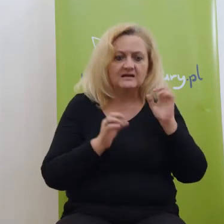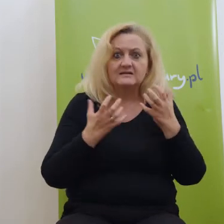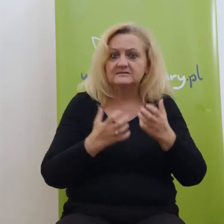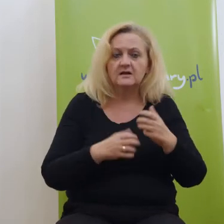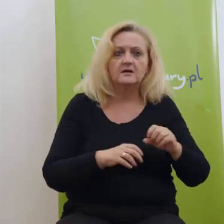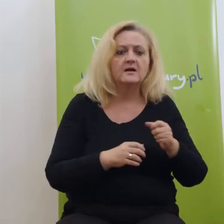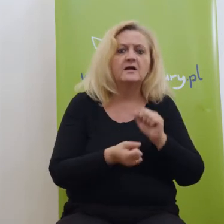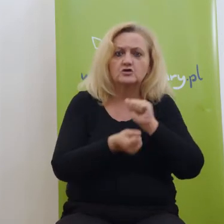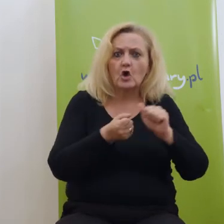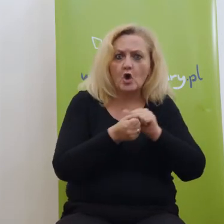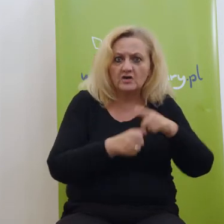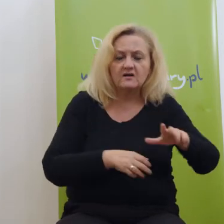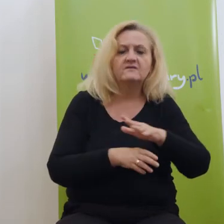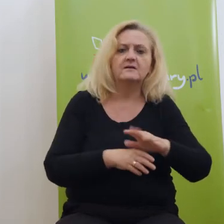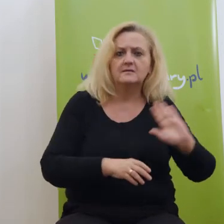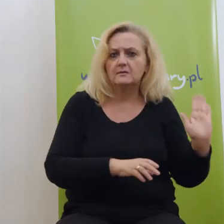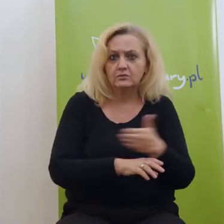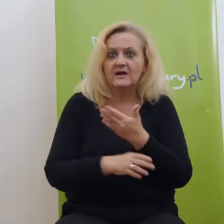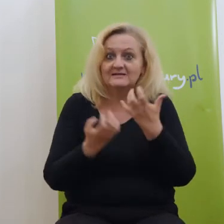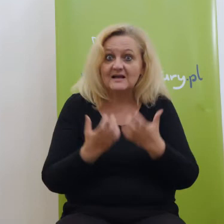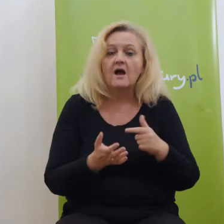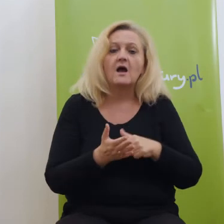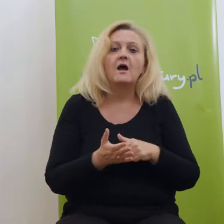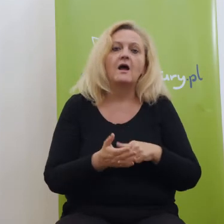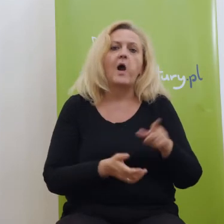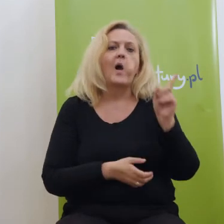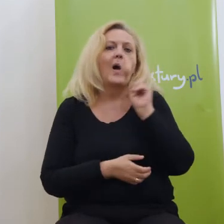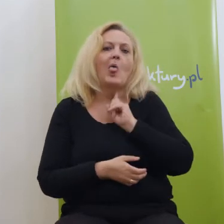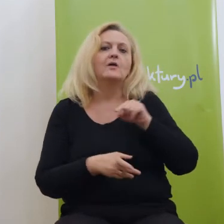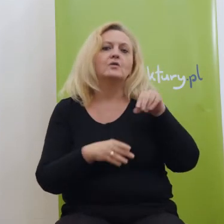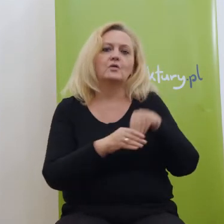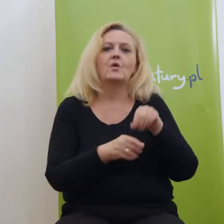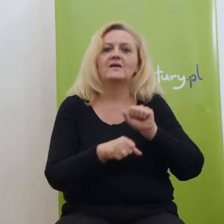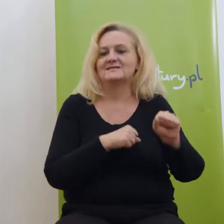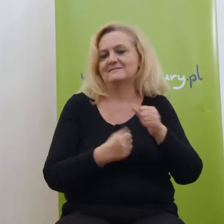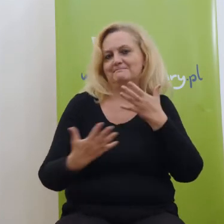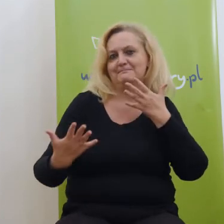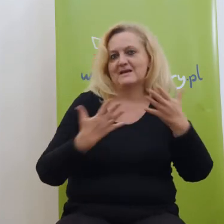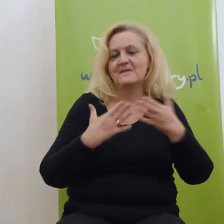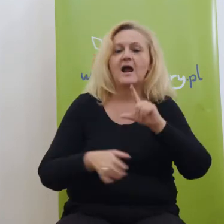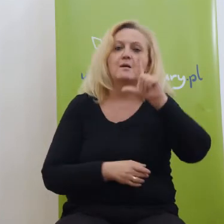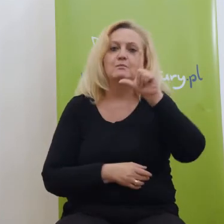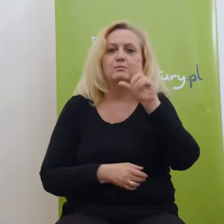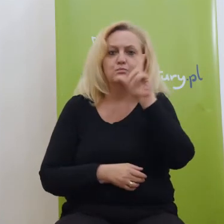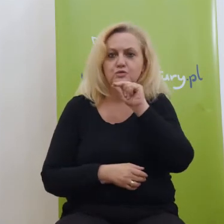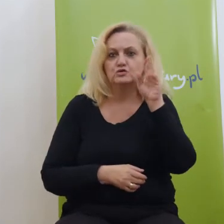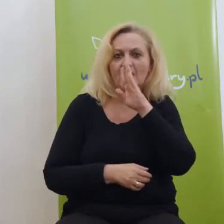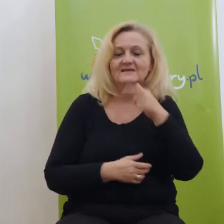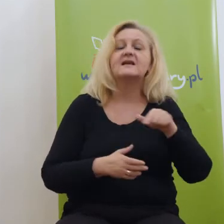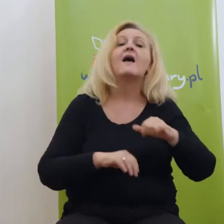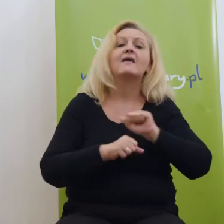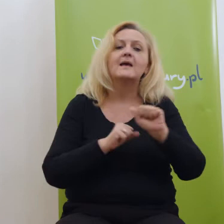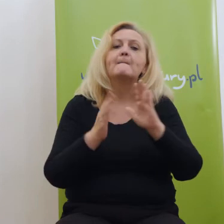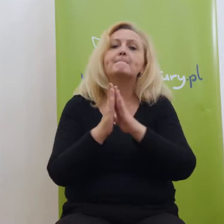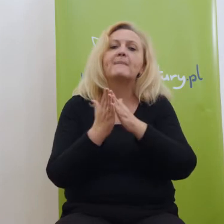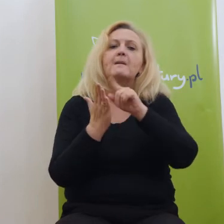jest po prostu szkodliwy. Udaje, że jest pszenicą. Jest taka piękna biblijna opowieść, Boże, jak